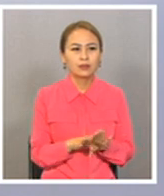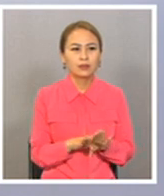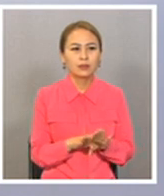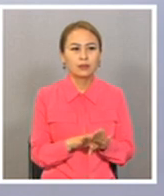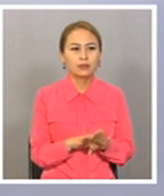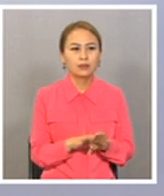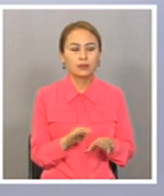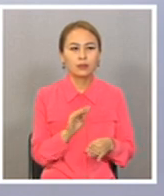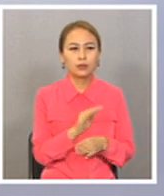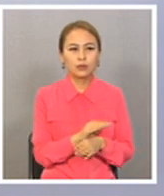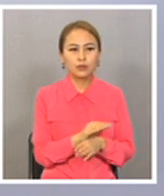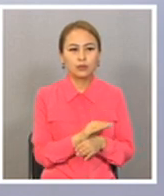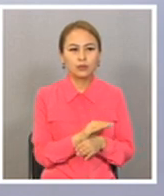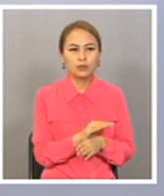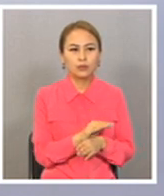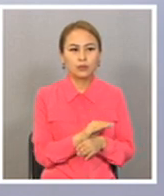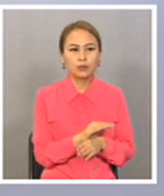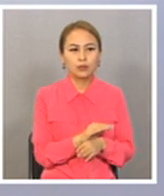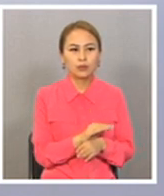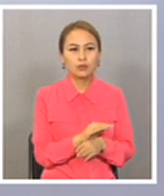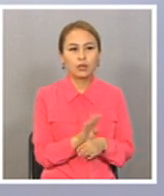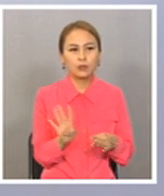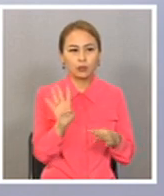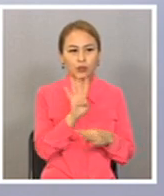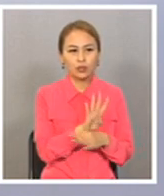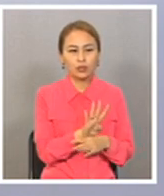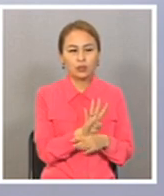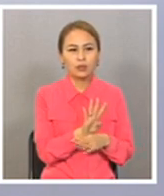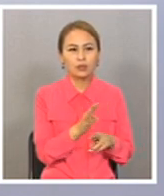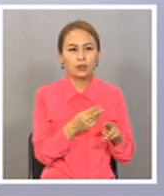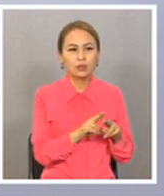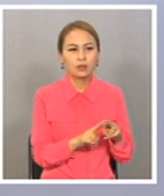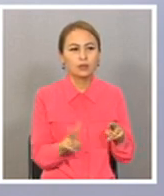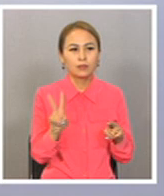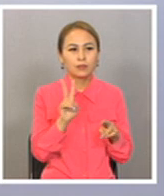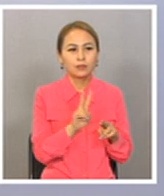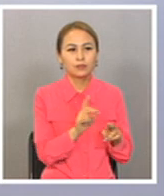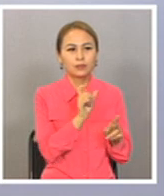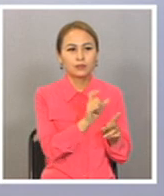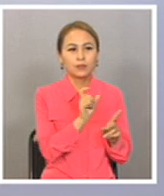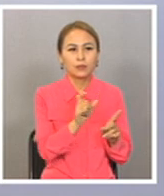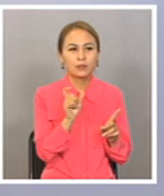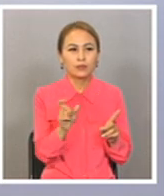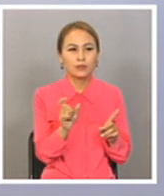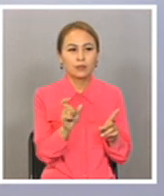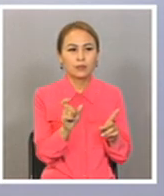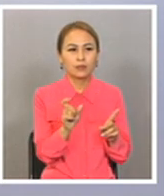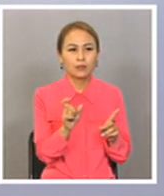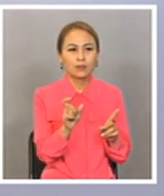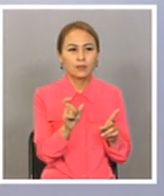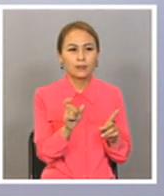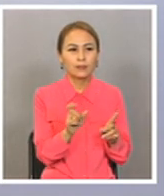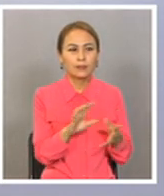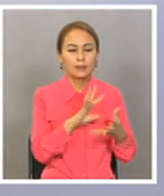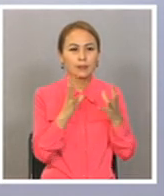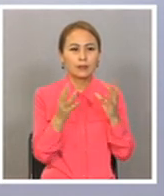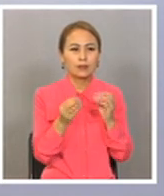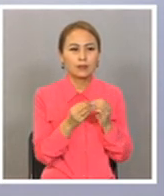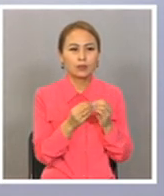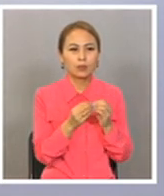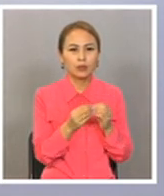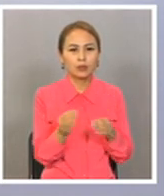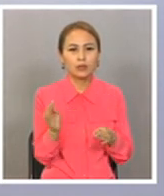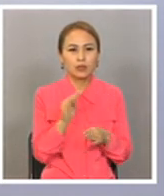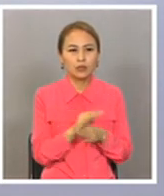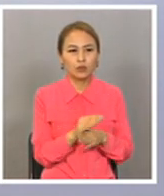бізде 0 мен 1-дің арасын алайық? Біз айттық, 0 мен 1-дің арасын біз бірлік кесінді дейміз. Ал